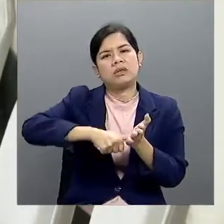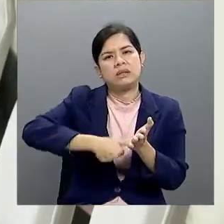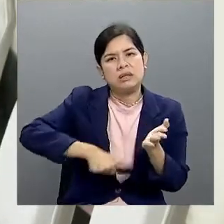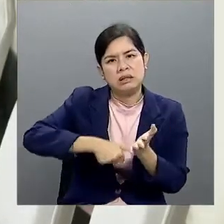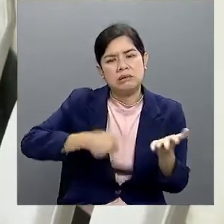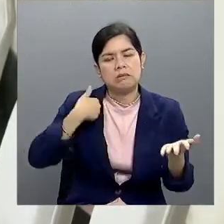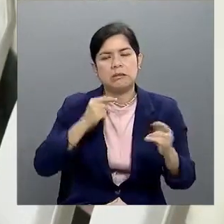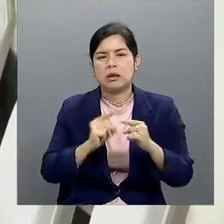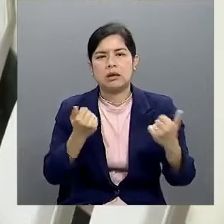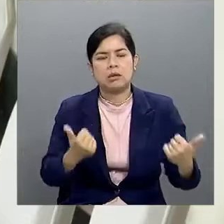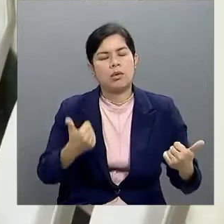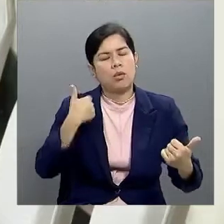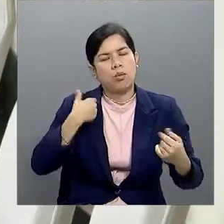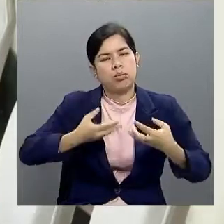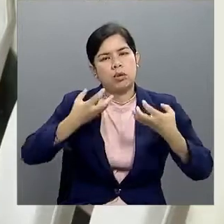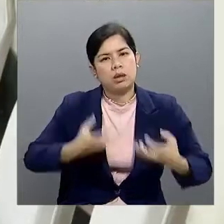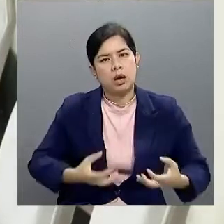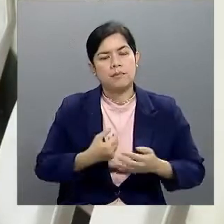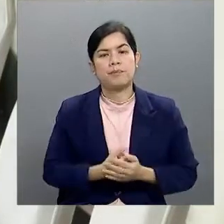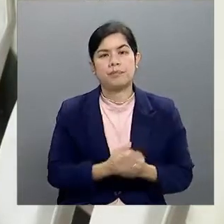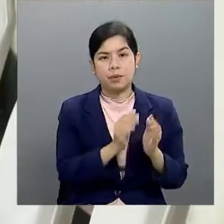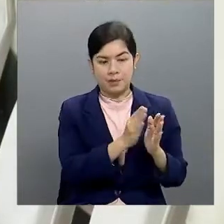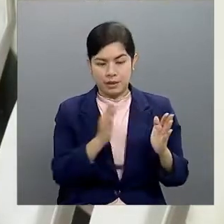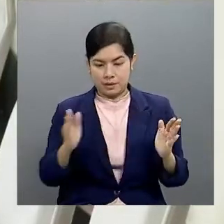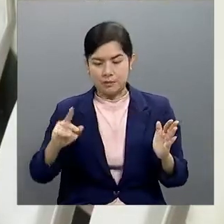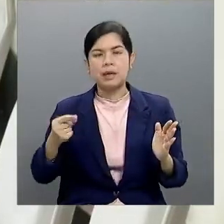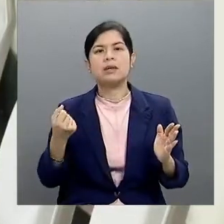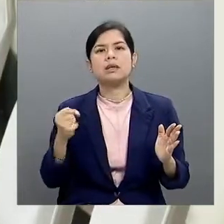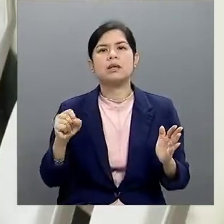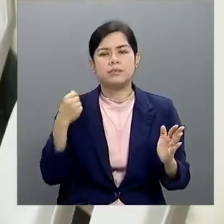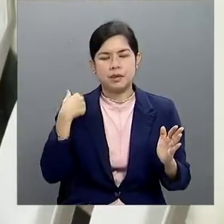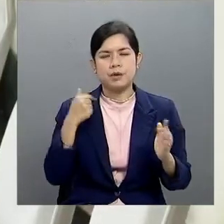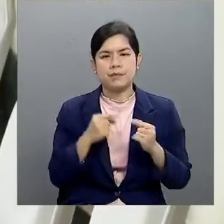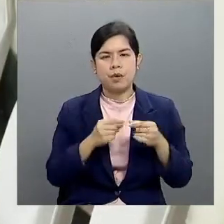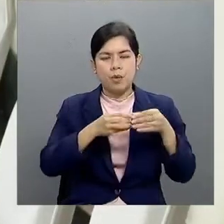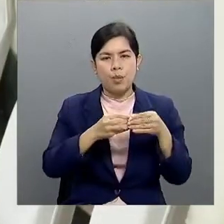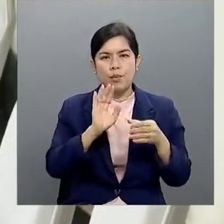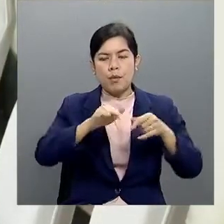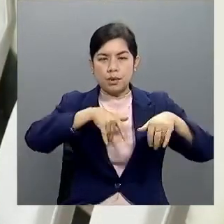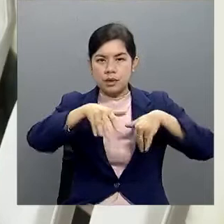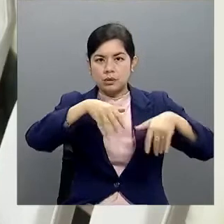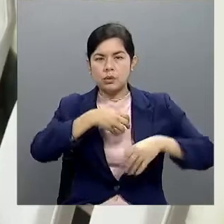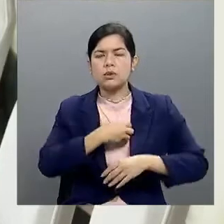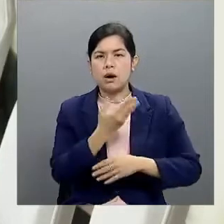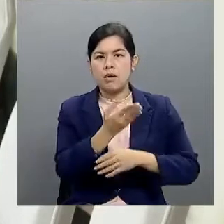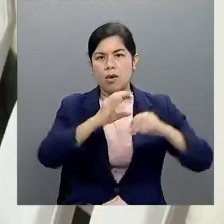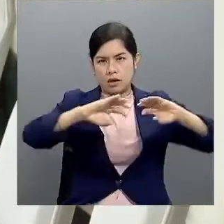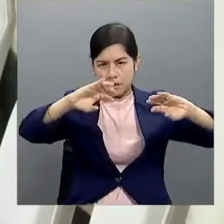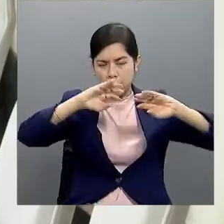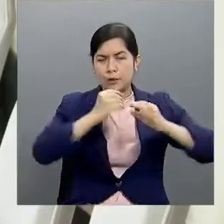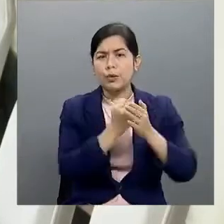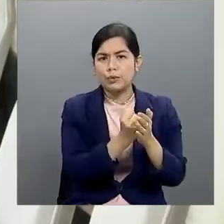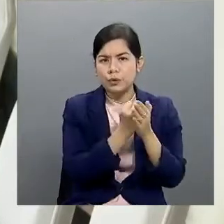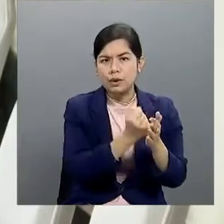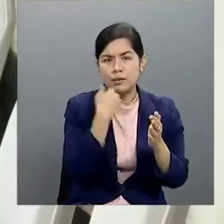จะสิ้นสุดมาตรการพักชำระหนี้เดือนตุลาคมนี้นะคะพวกเขานั้นอยากให้รัฐบาลเร่งเสือค่ะโดยยืดระยะเวลาการชำระหนี้